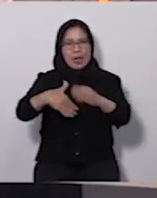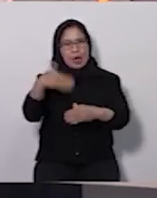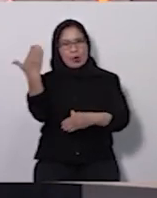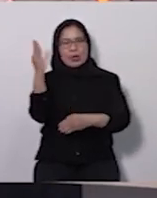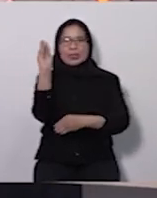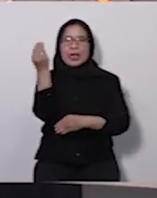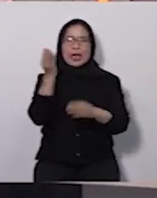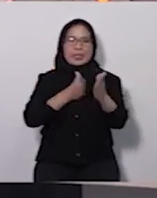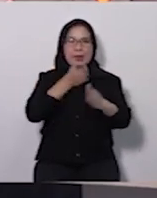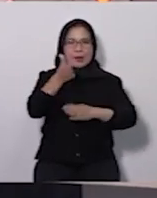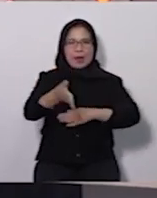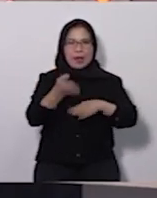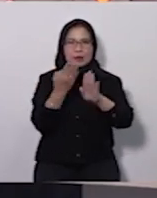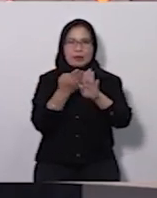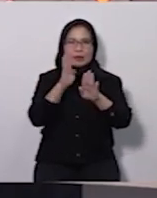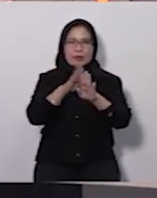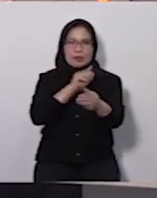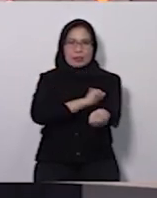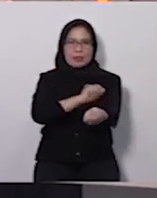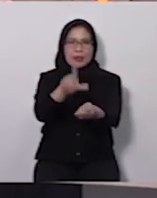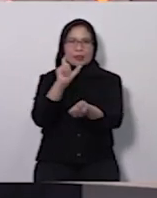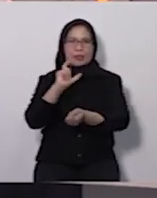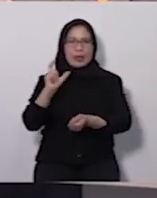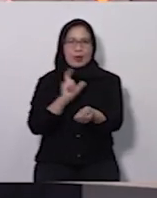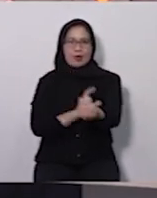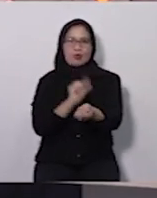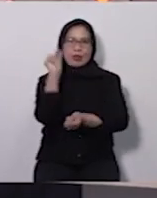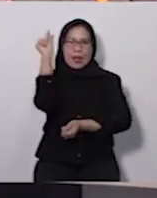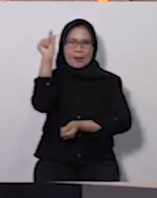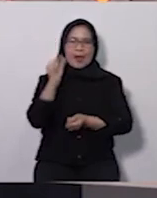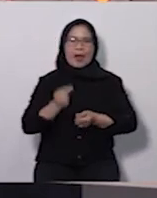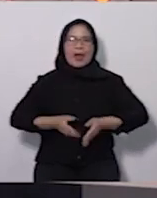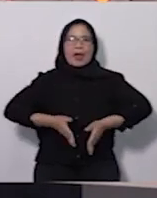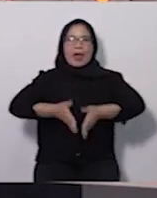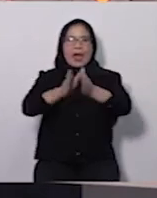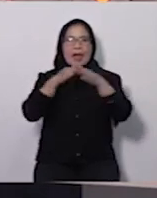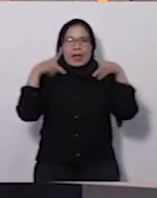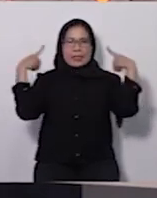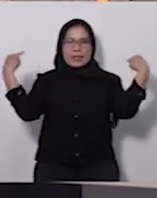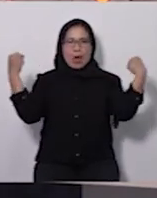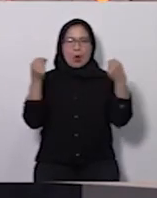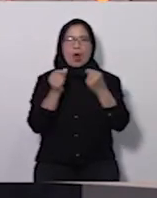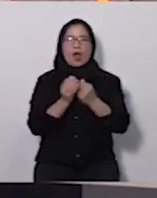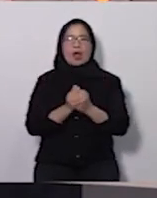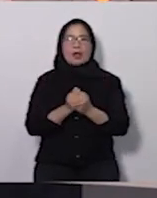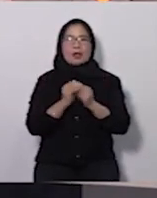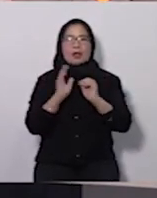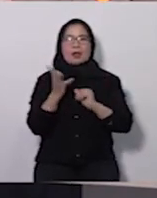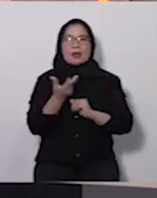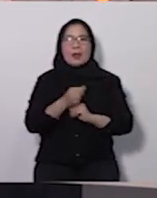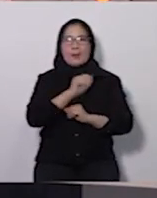Jakarta melalui Gerbang Tol Cikampek utama arah Trans Jawa sebanyak